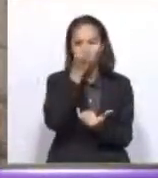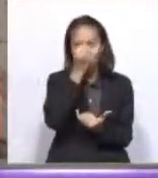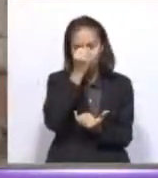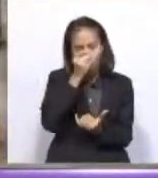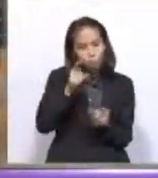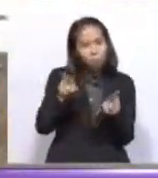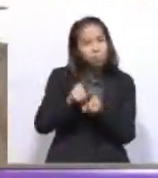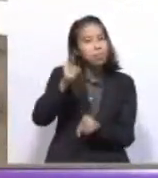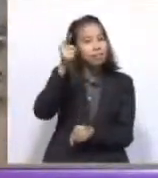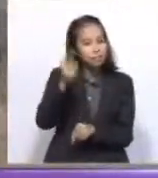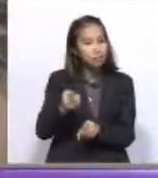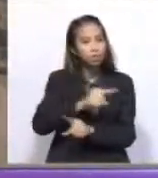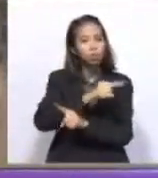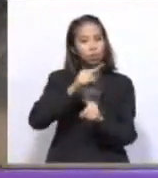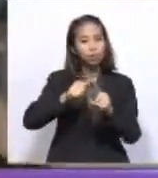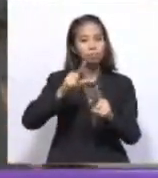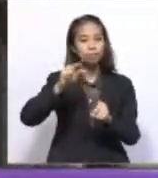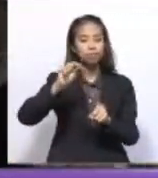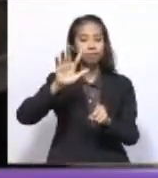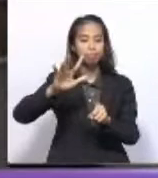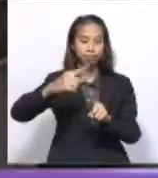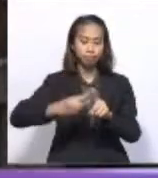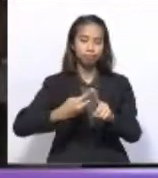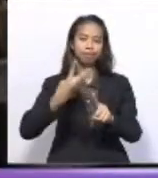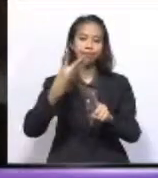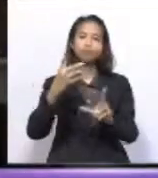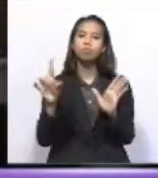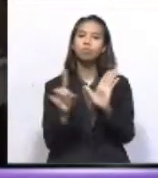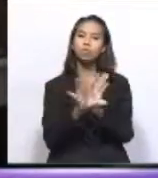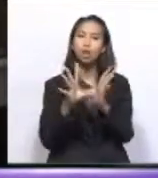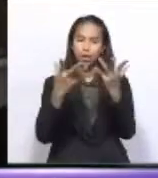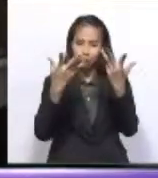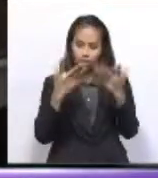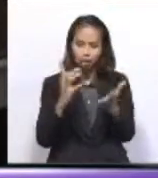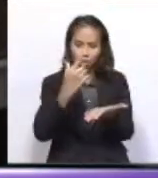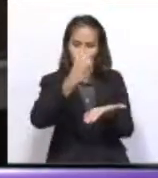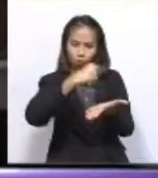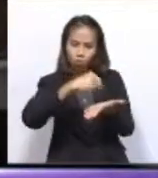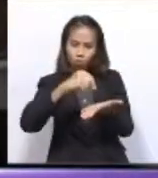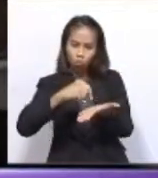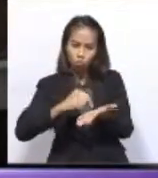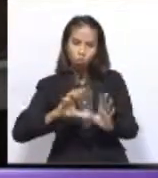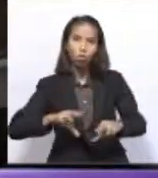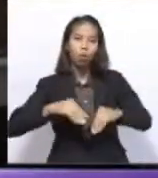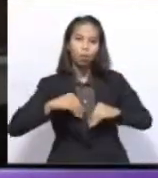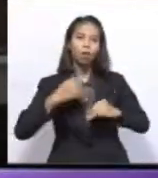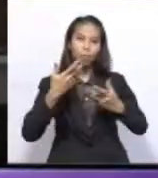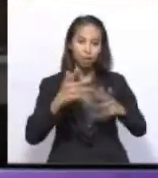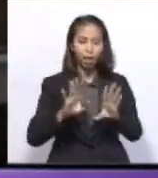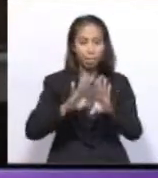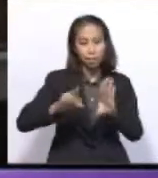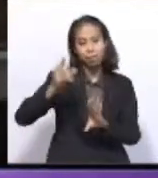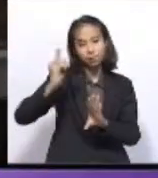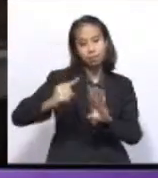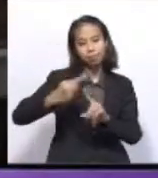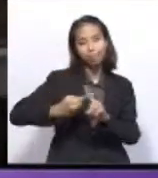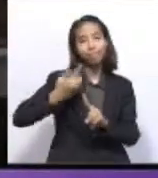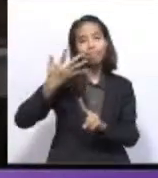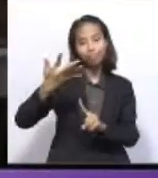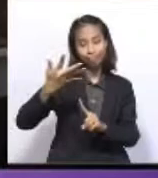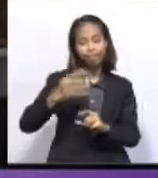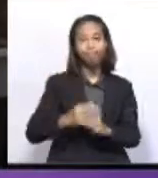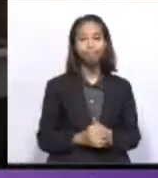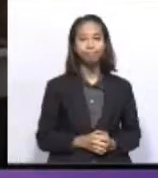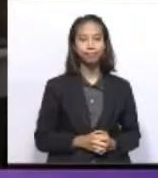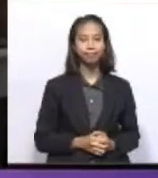ครั้งสุดท้ายในวันที่25เมษายนนี้ก่อนตรวจรับงานและเปิดใช้งานจริงในเดือนพฤษภาคม